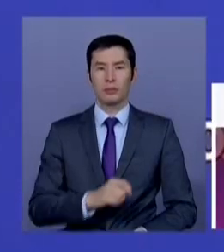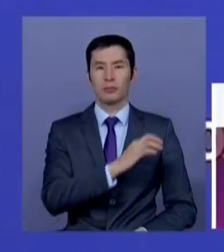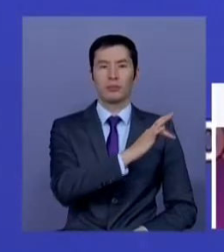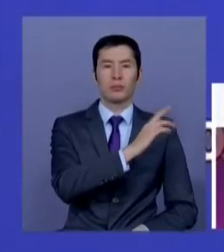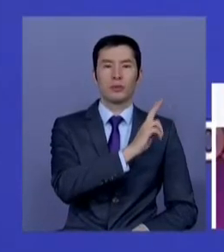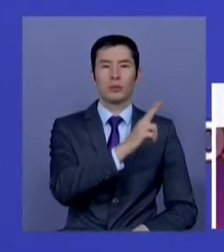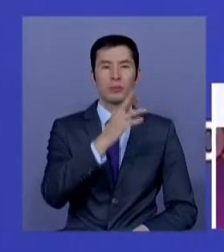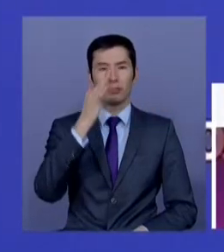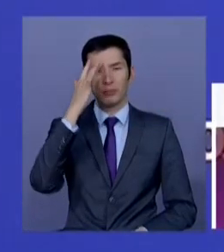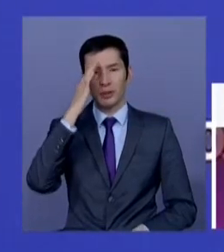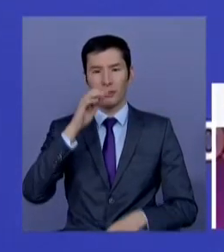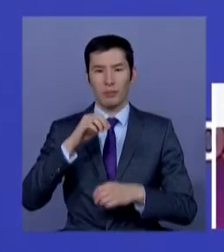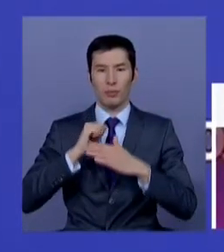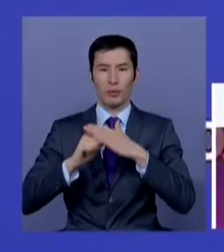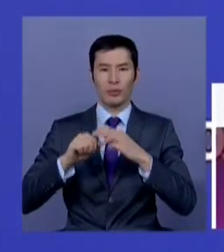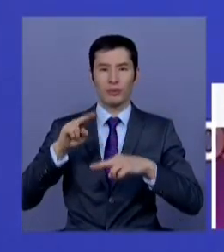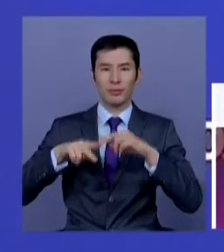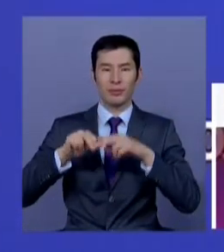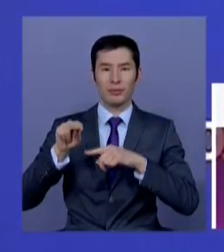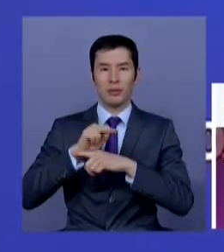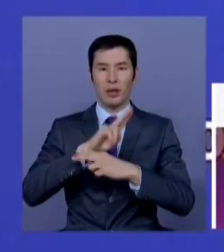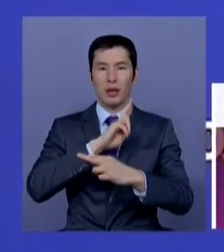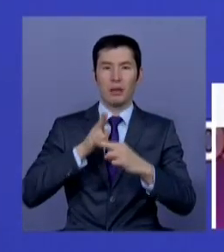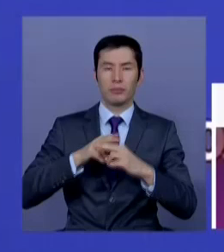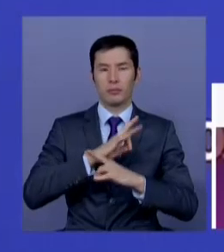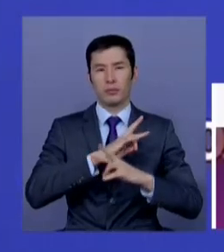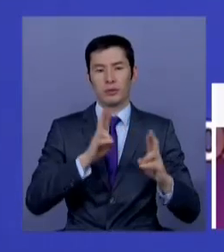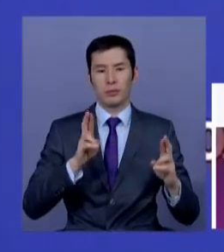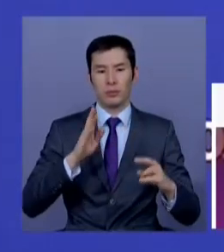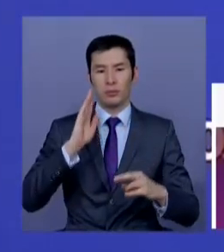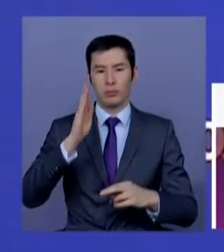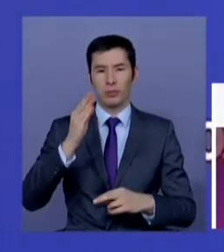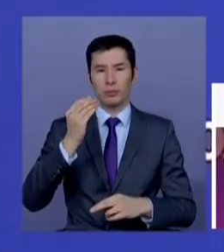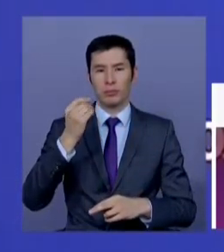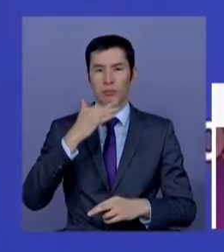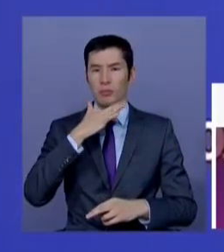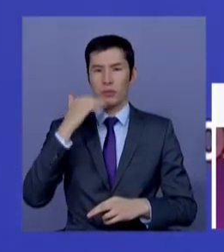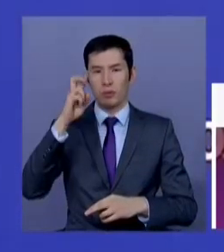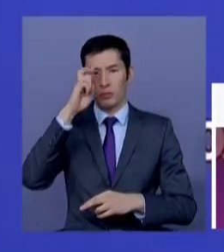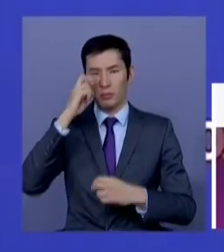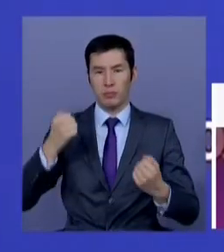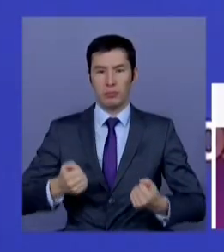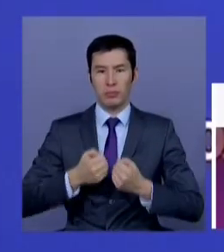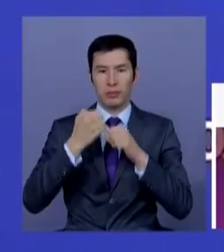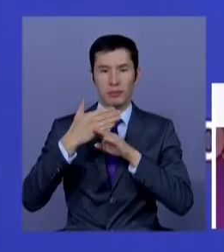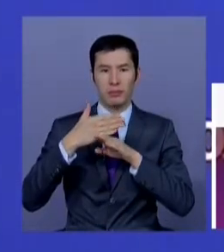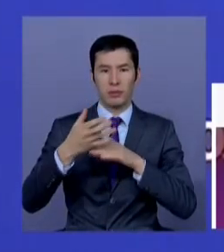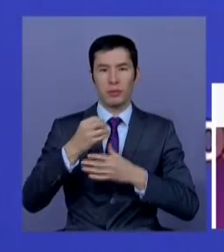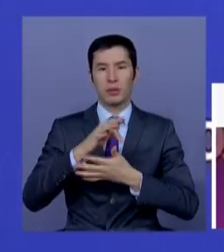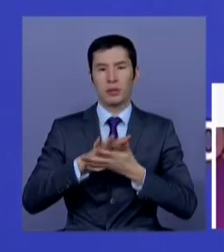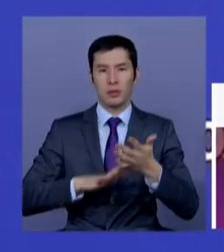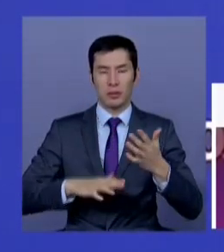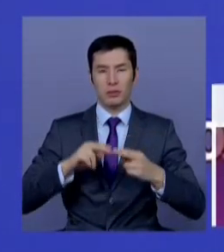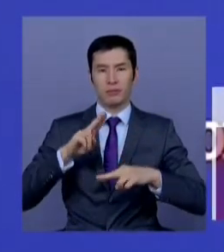Ешкімде метро құрылысын тоқтатпай, керісінше биыл метро салуға бұрынғыдан көбірек қаржы алдық. Үкімет бізді қолдады. Құрылысты жалғастыру үшін